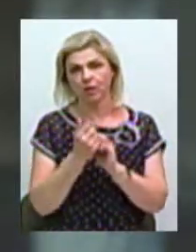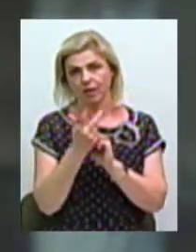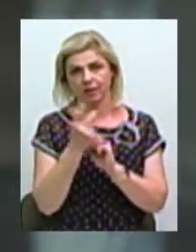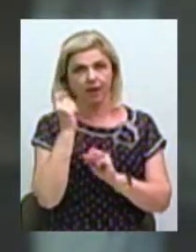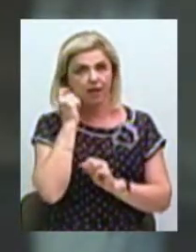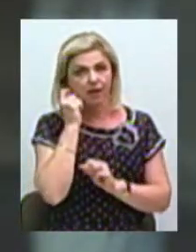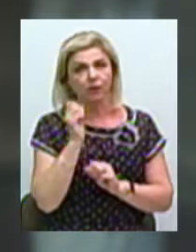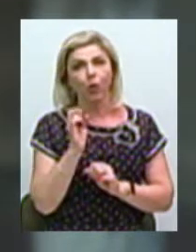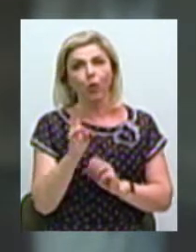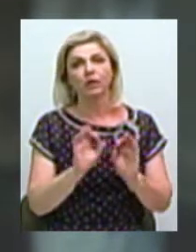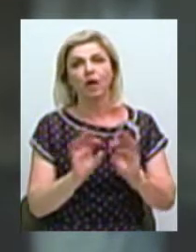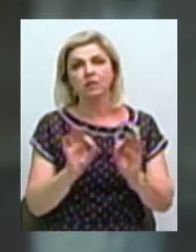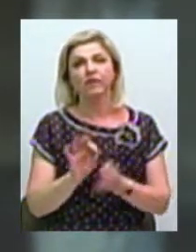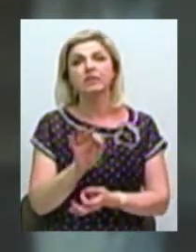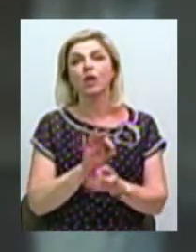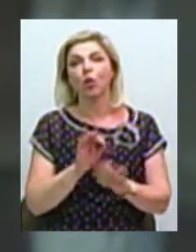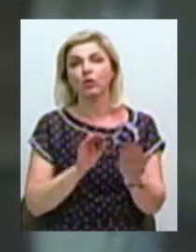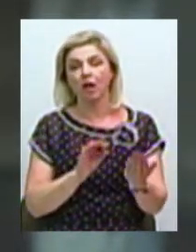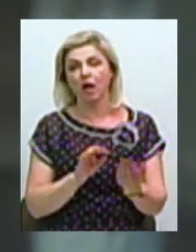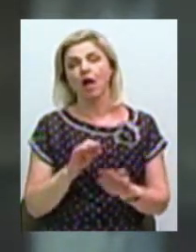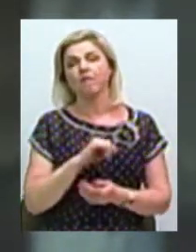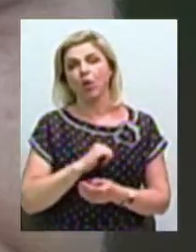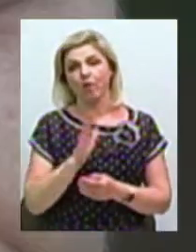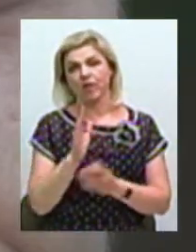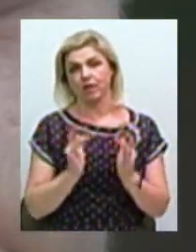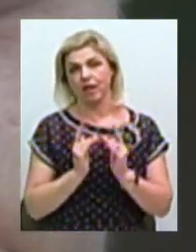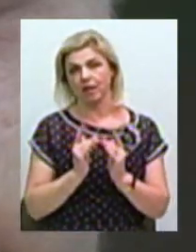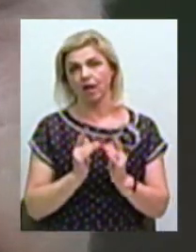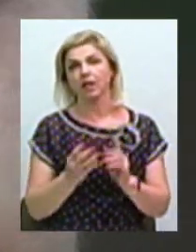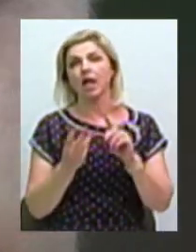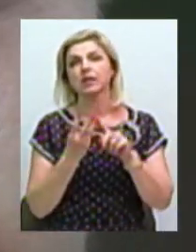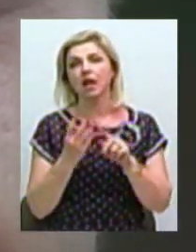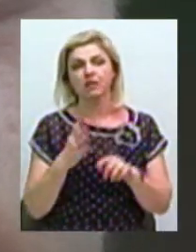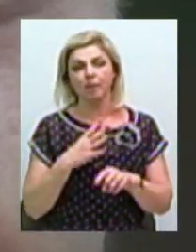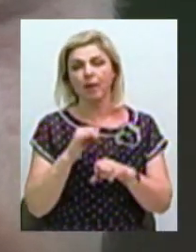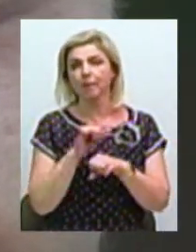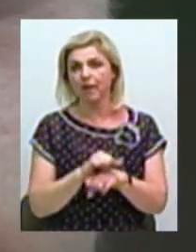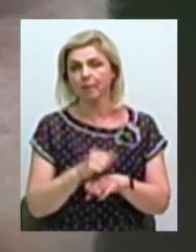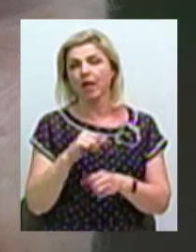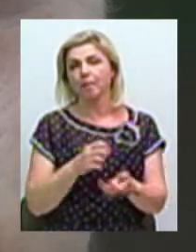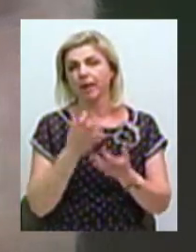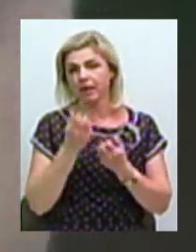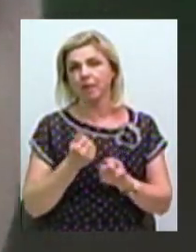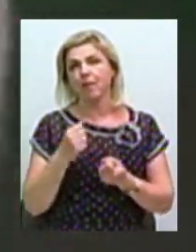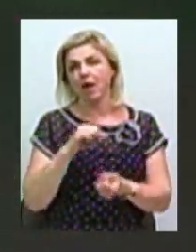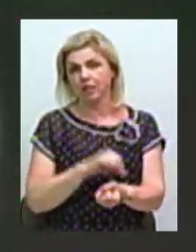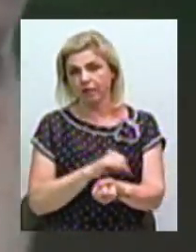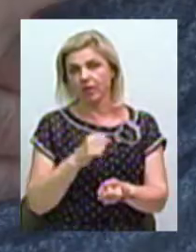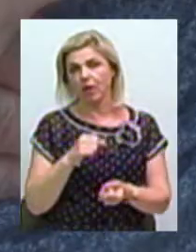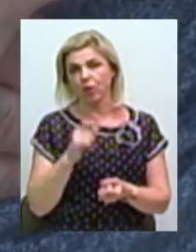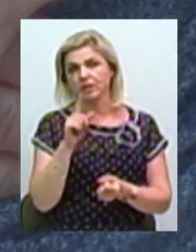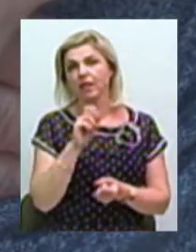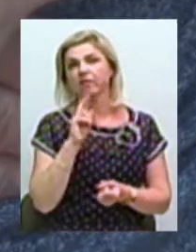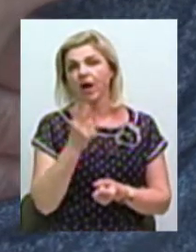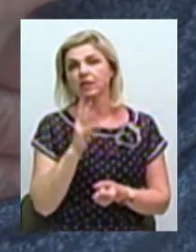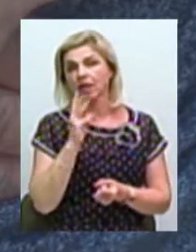Чоловік розповідає, він сирота, виховувався в інтернаті. Тричі був в ремісії, припиняв приймати наркотики на 2-3 роки. Зараз